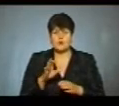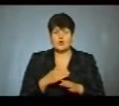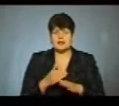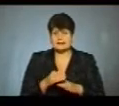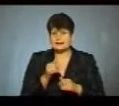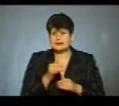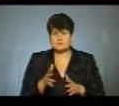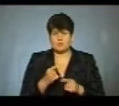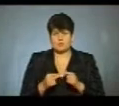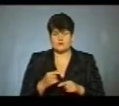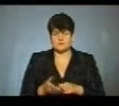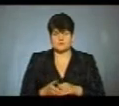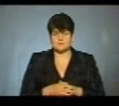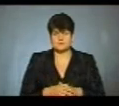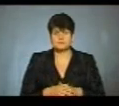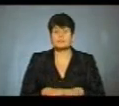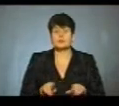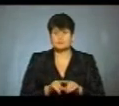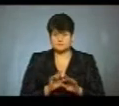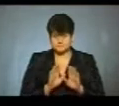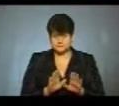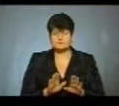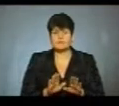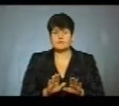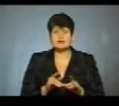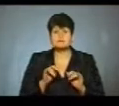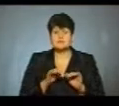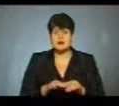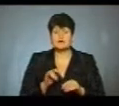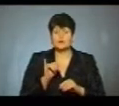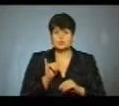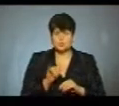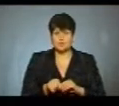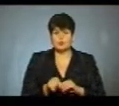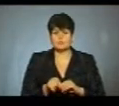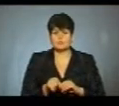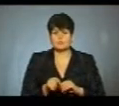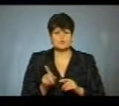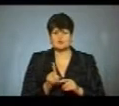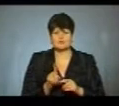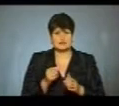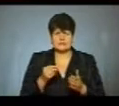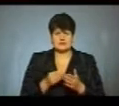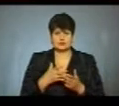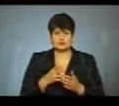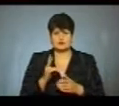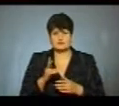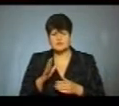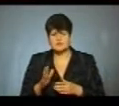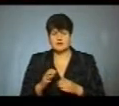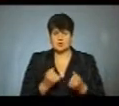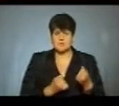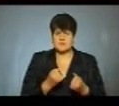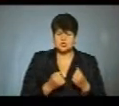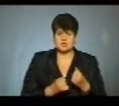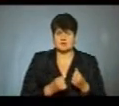неможливо повернути. Однозначно, якраз справа в тому, що... Та чому так ми не дорожимо квартирою в машиною,